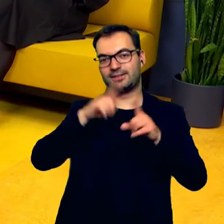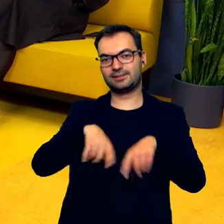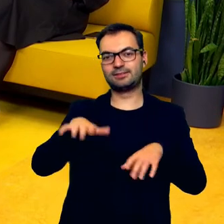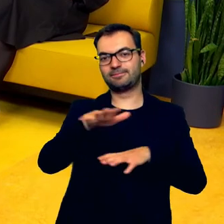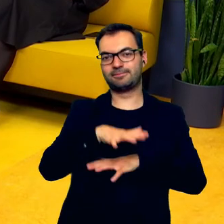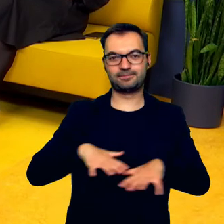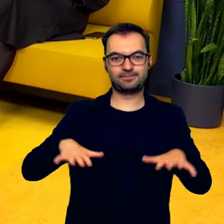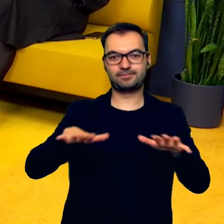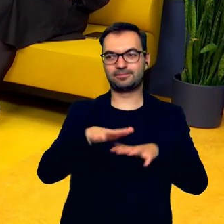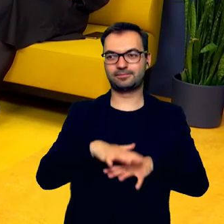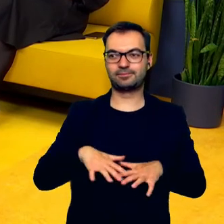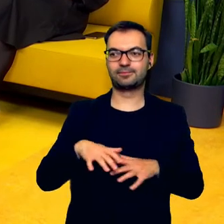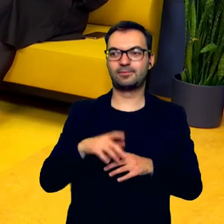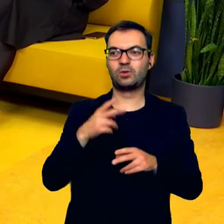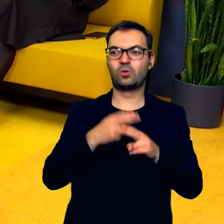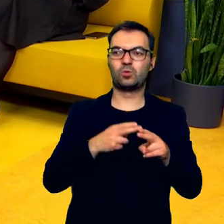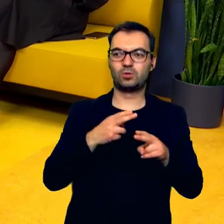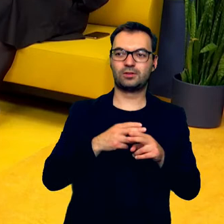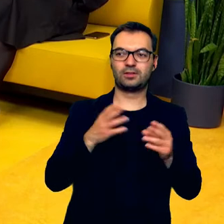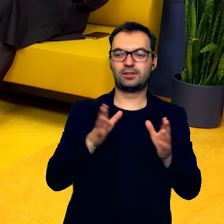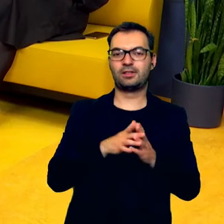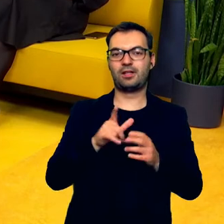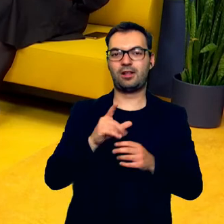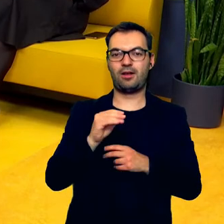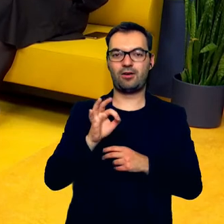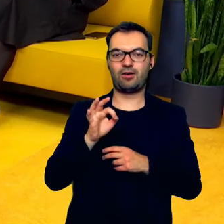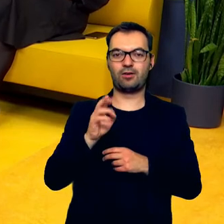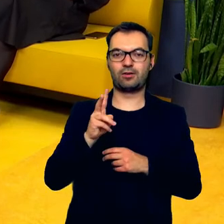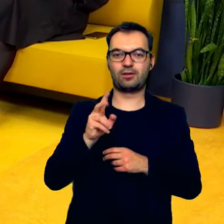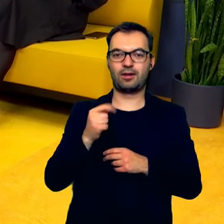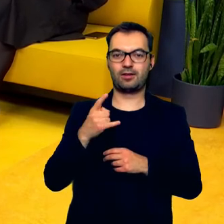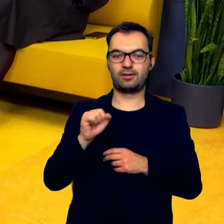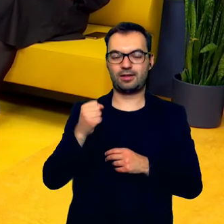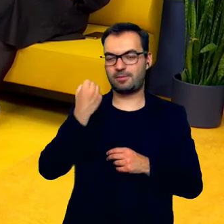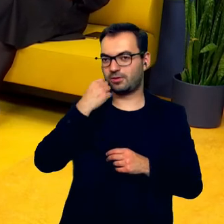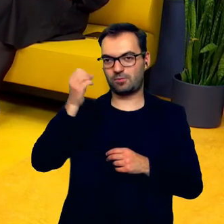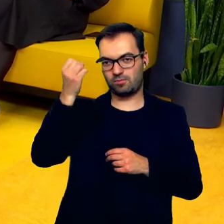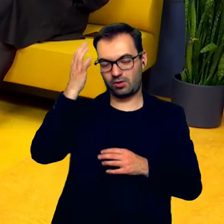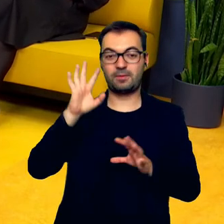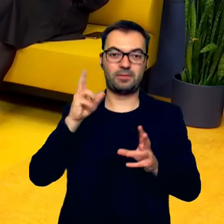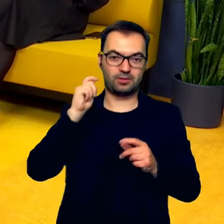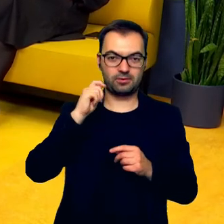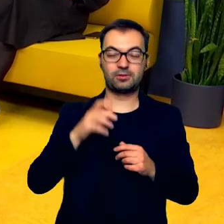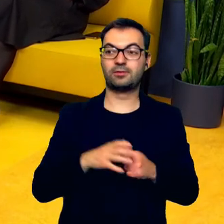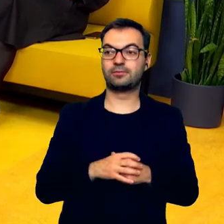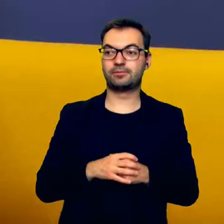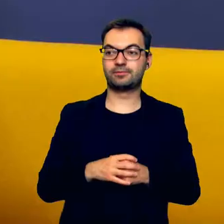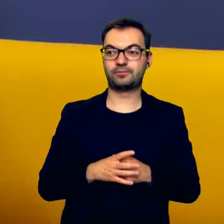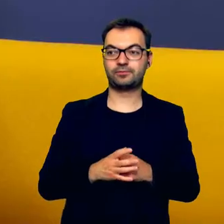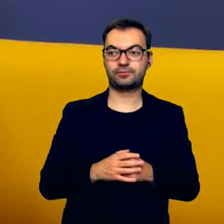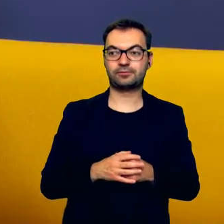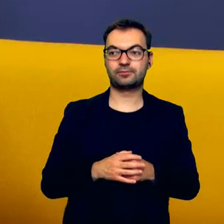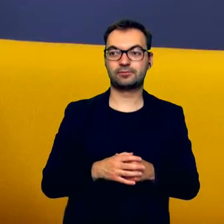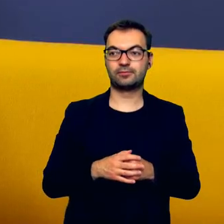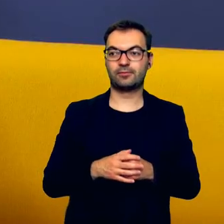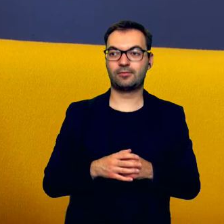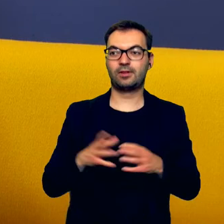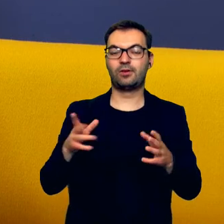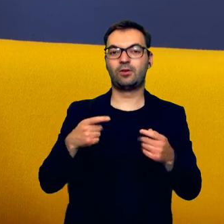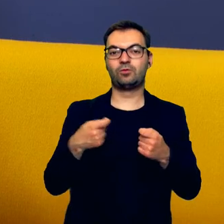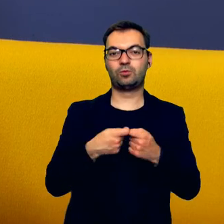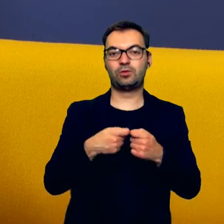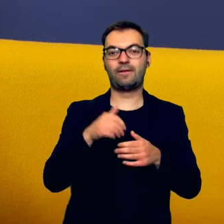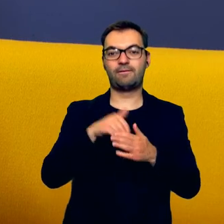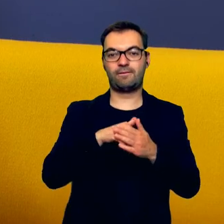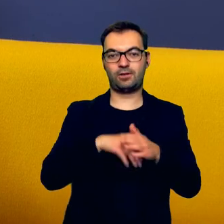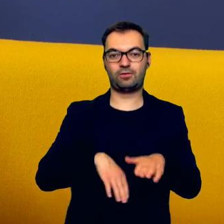dobrze okoliczności, ze swoją kuzynką, cudowną Leokadią, która jest bardzo mądrą i piękną kobietą, z którą wspólnie